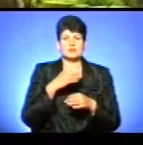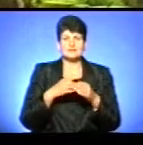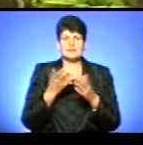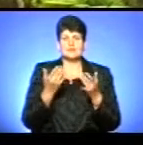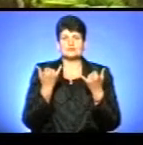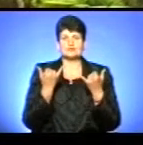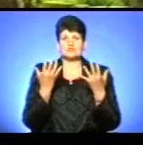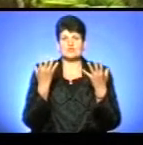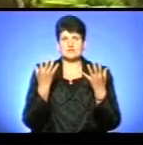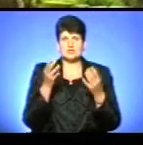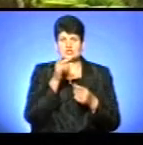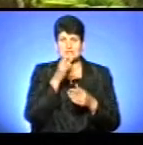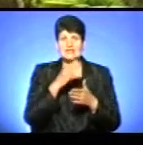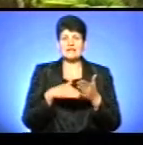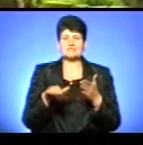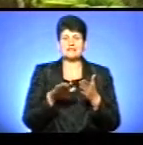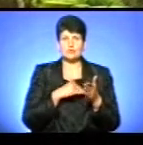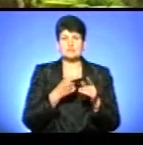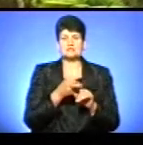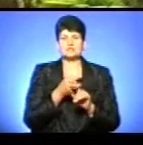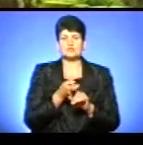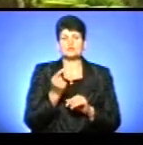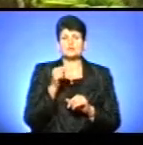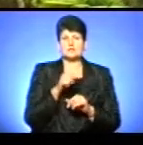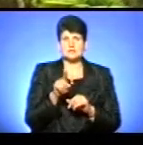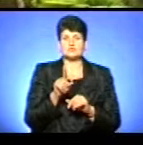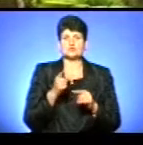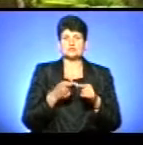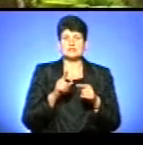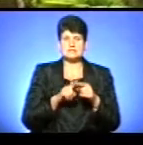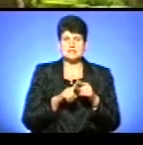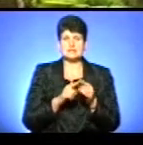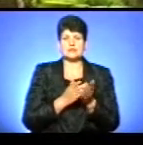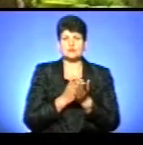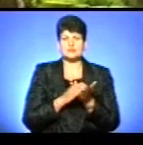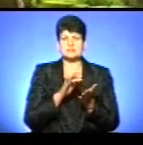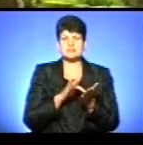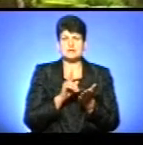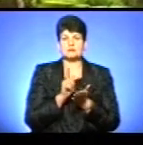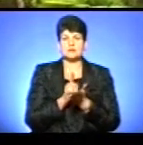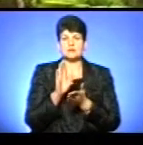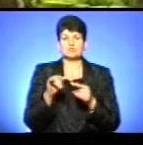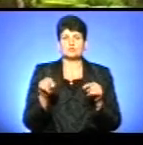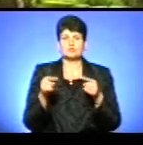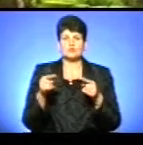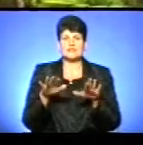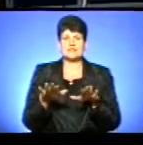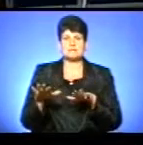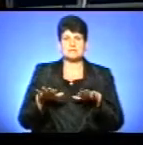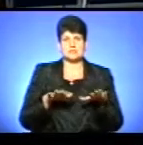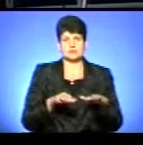на сьогоднішній час ліквідована в зв'язку з тим, що такі інклюзивно-ресурсні центри мають бути створені на